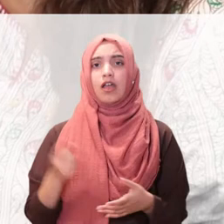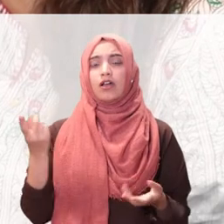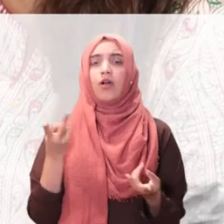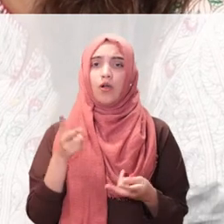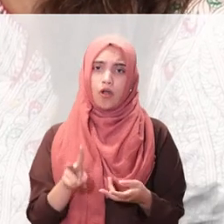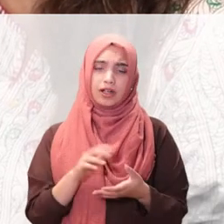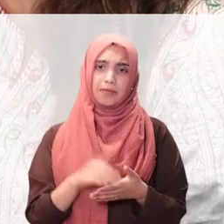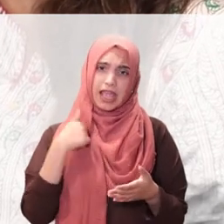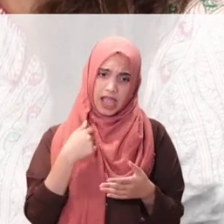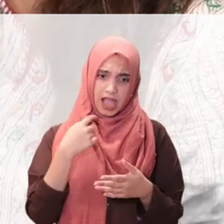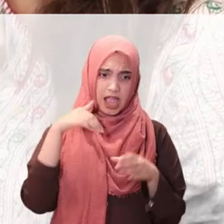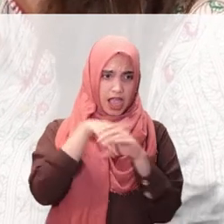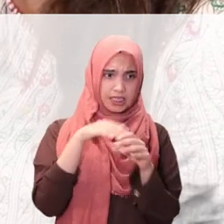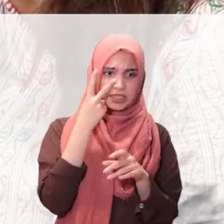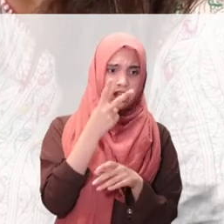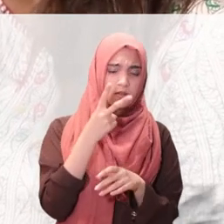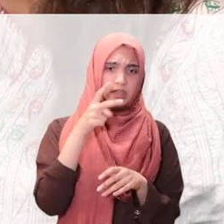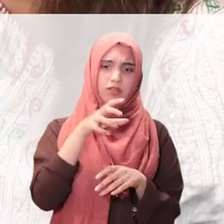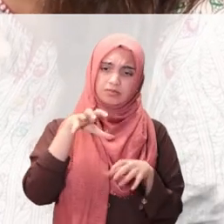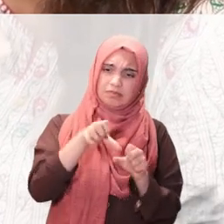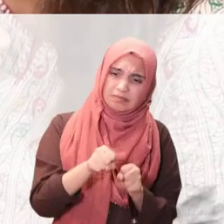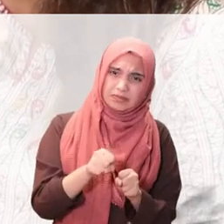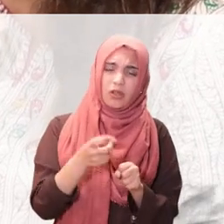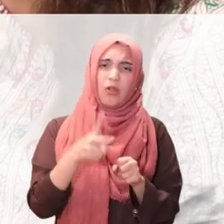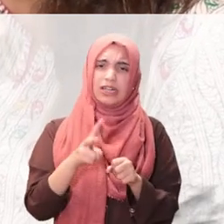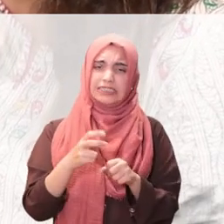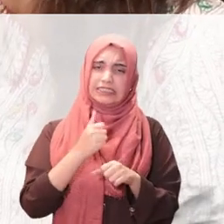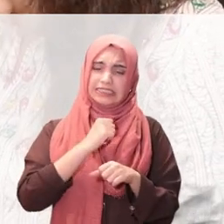नेम ऑफ द स्टेट बिल्डिंग ऑन